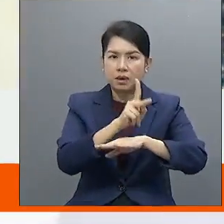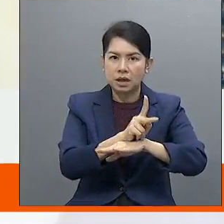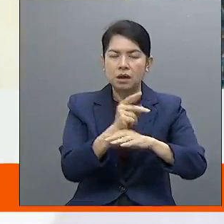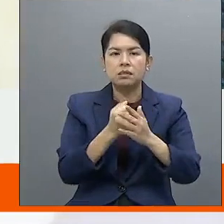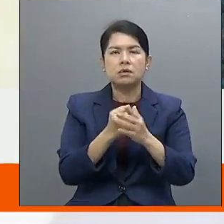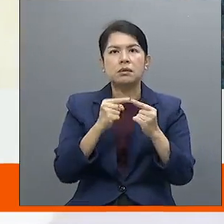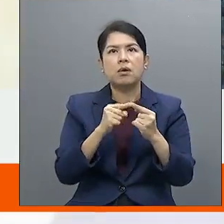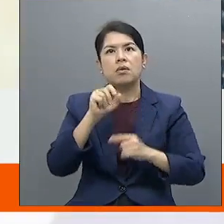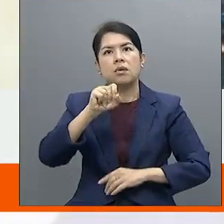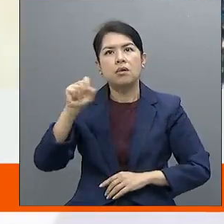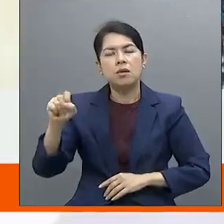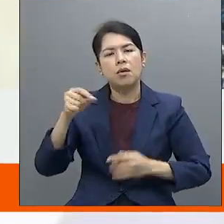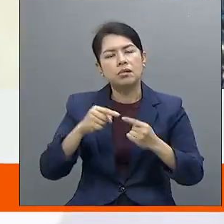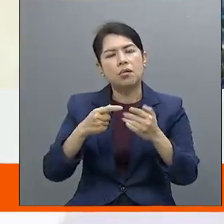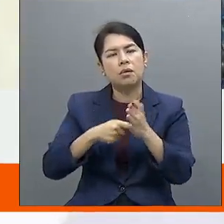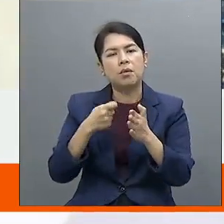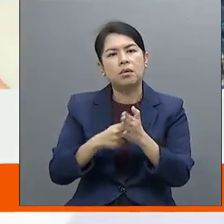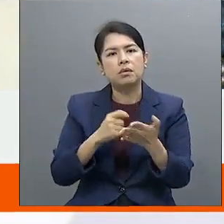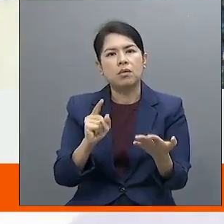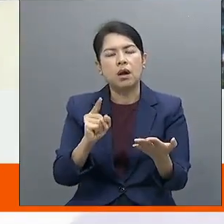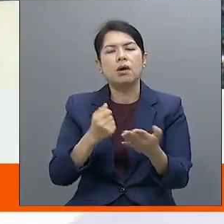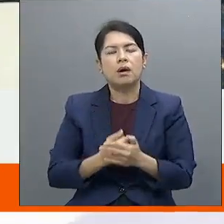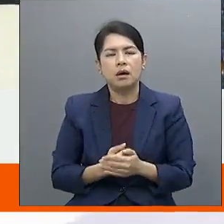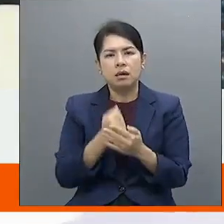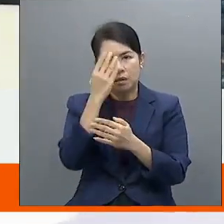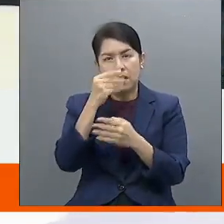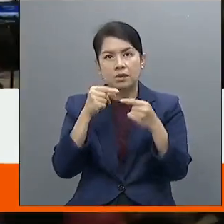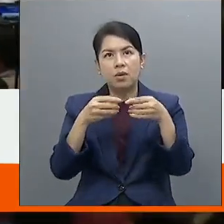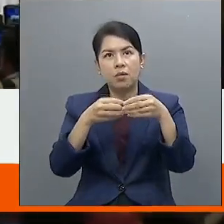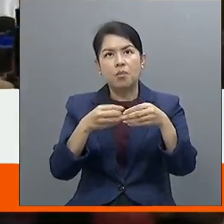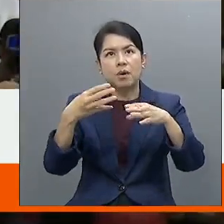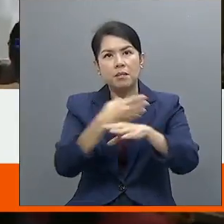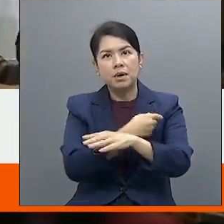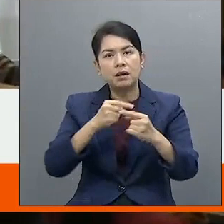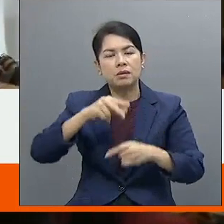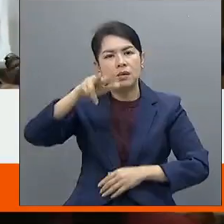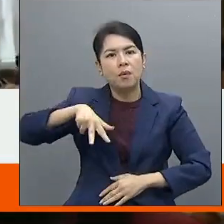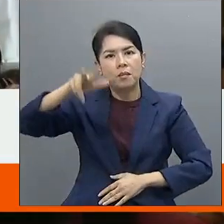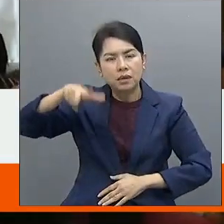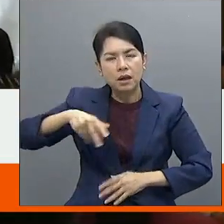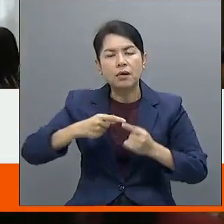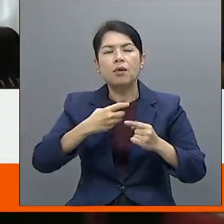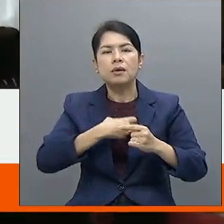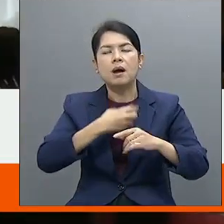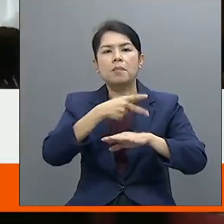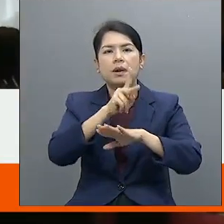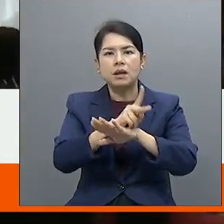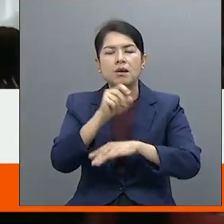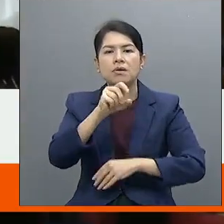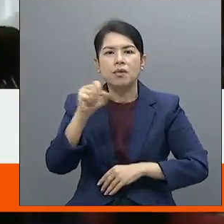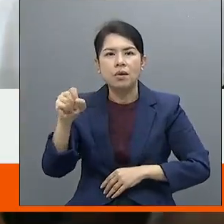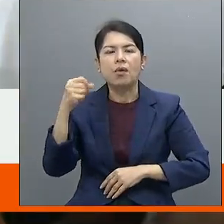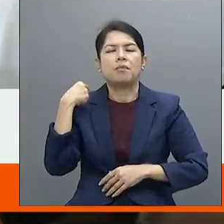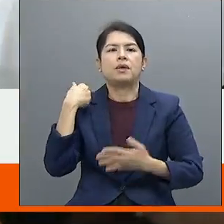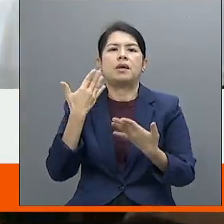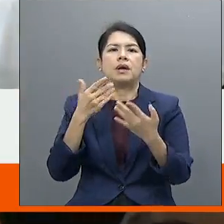ทางมวลชนทางอะไรเนี่ยเพื่อไทยก็ต้องเดินหน้าไปอยู่แล้วเพื่อจะตำแหน่งประธานสภาเพื่อจะนำไปสู่ได้ตำแหน่งนายกรัฐมนตรีอีกตำแหน่งนึ